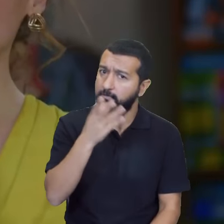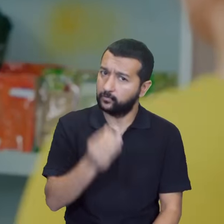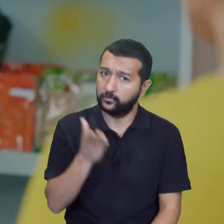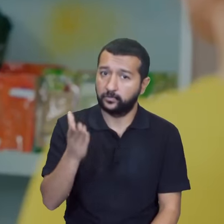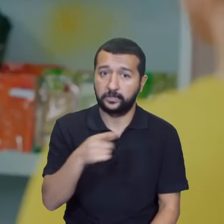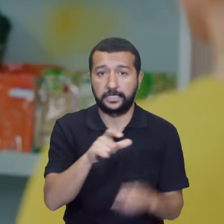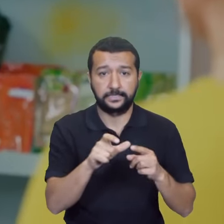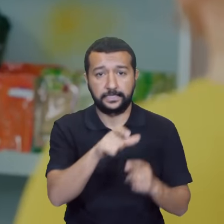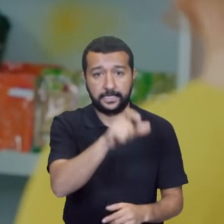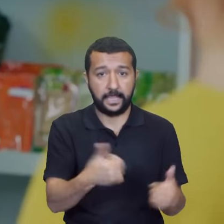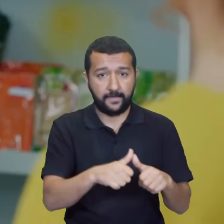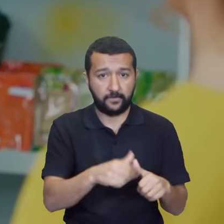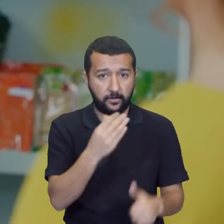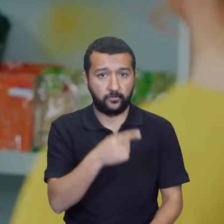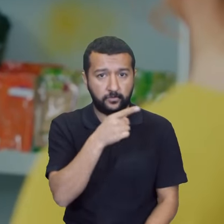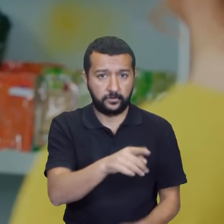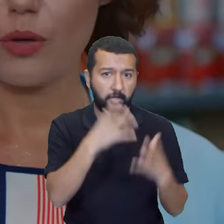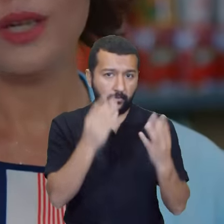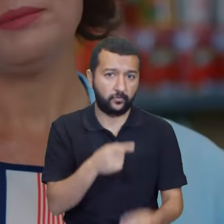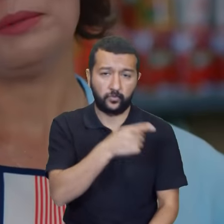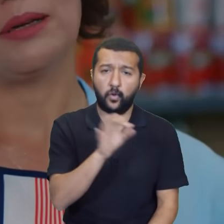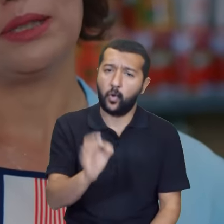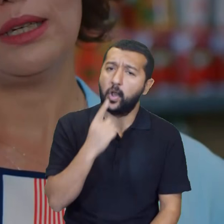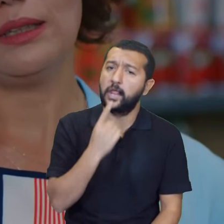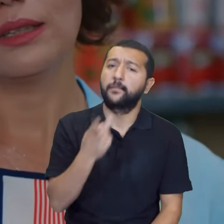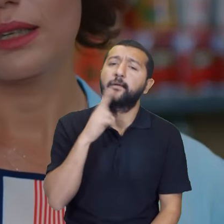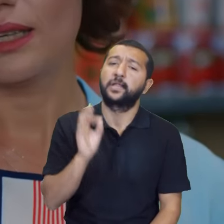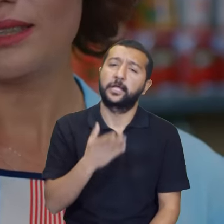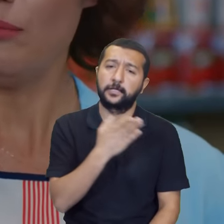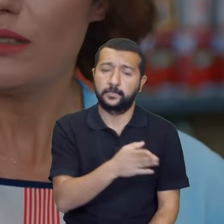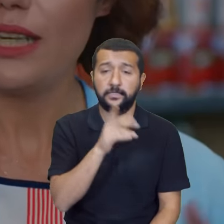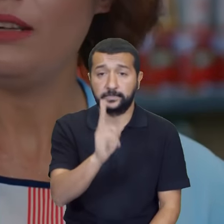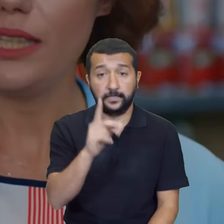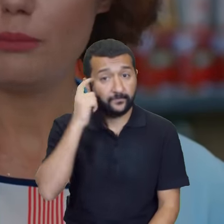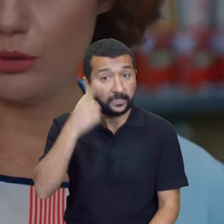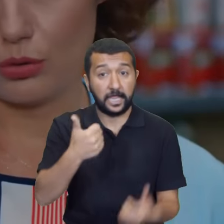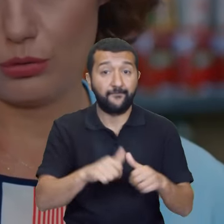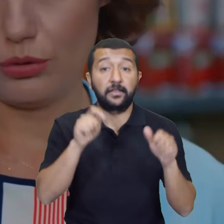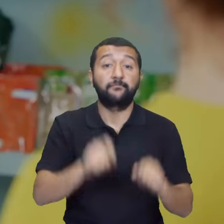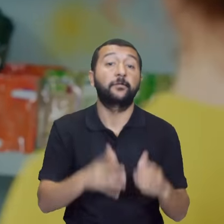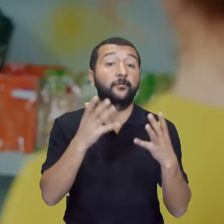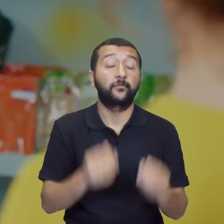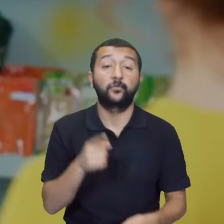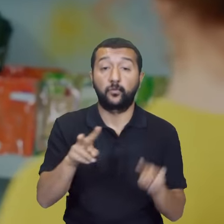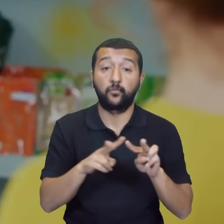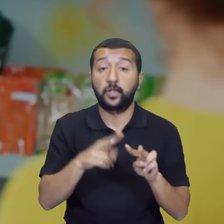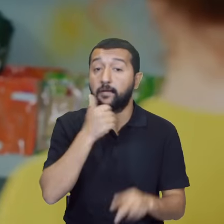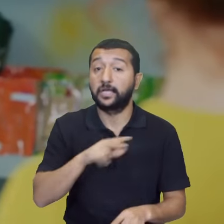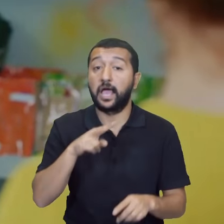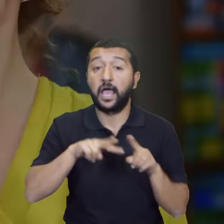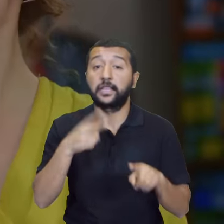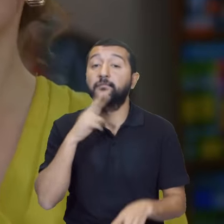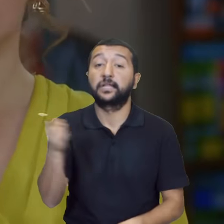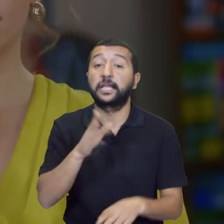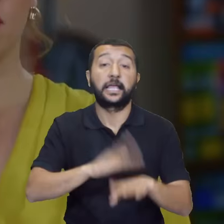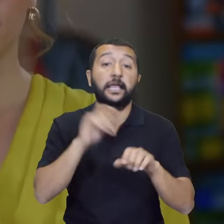ya? Şener'le evleniyor. Daha ne olsun? Öyle deme be abla. Ha, sen mantık evliliği yaptın ne oldu? Münir abiyle Adile abla